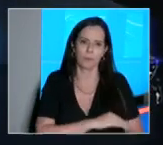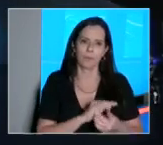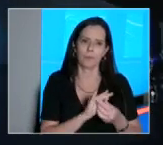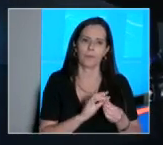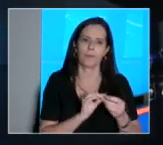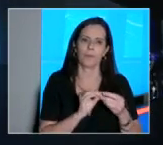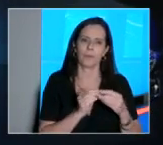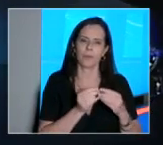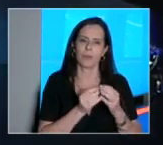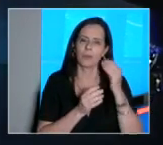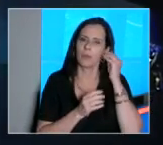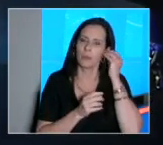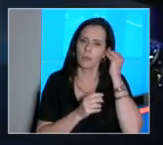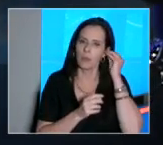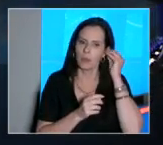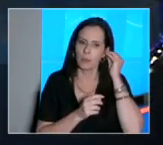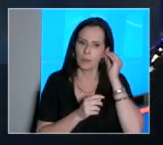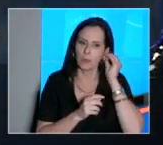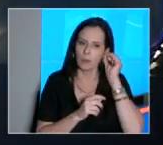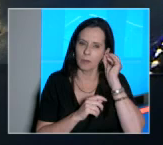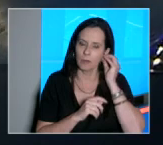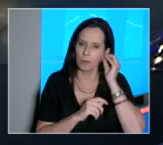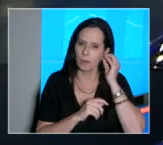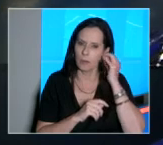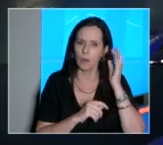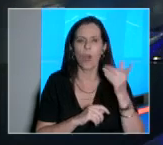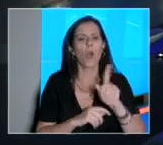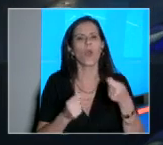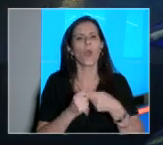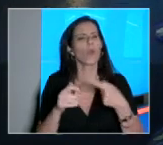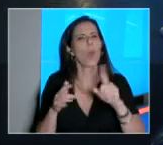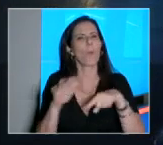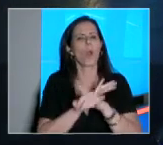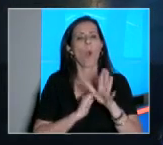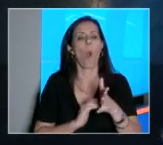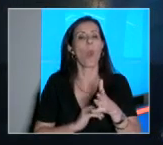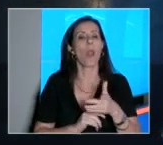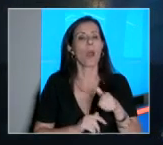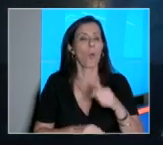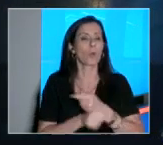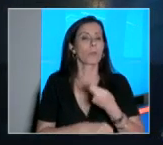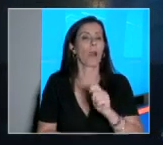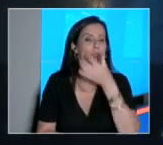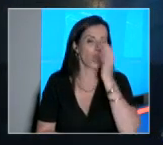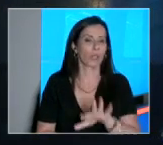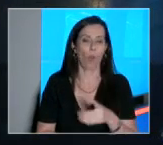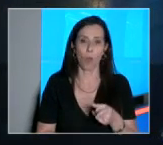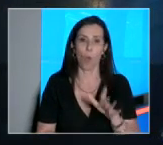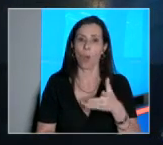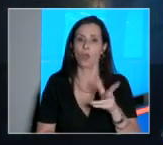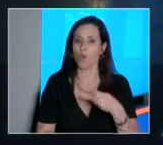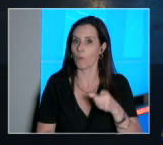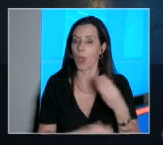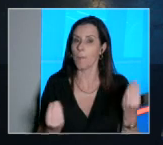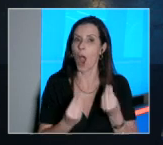אנשים משכילים. והשאלה הקריטית, כתוב בריחת מוחות. אולי זה בכלל לא בריחת מוחות, אולי מבריחים את המוחות מפה. יש פה עוד